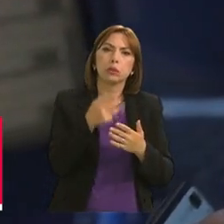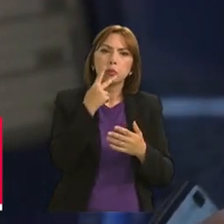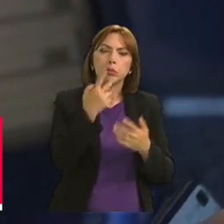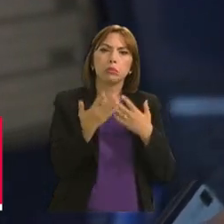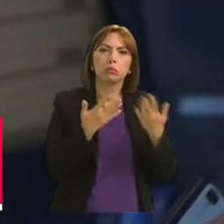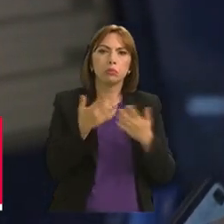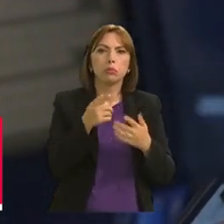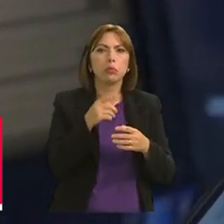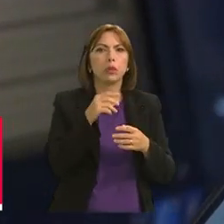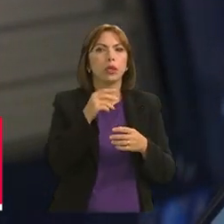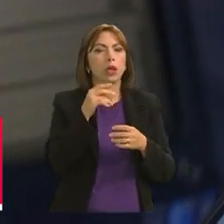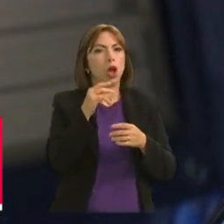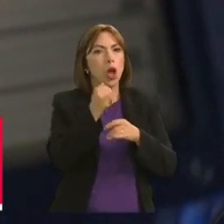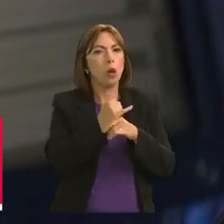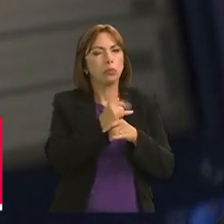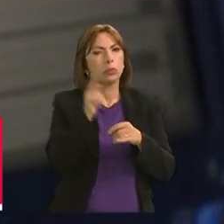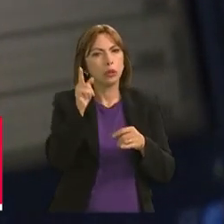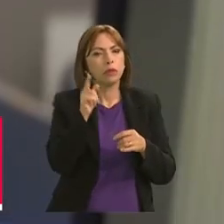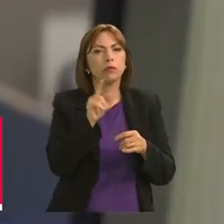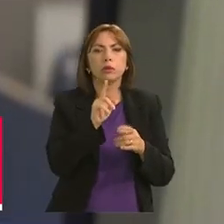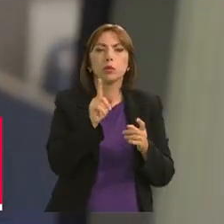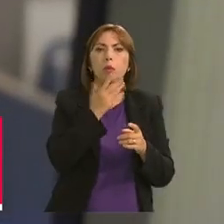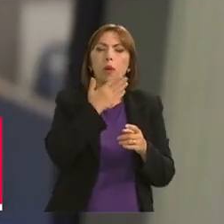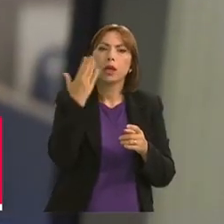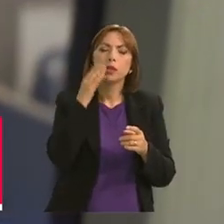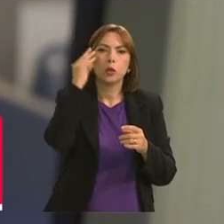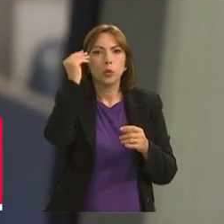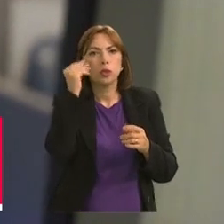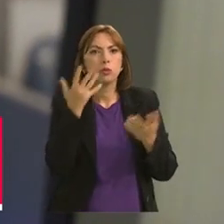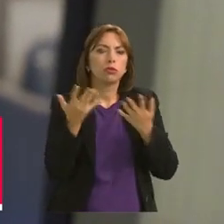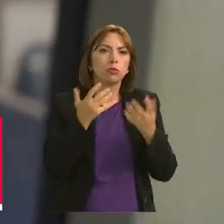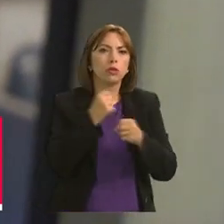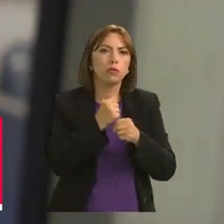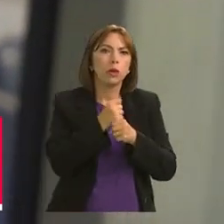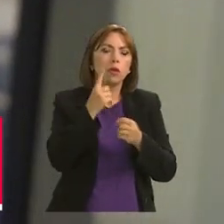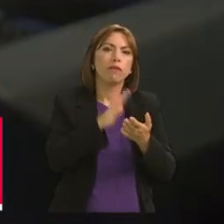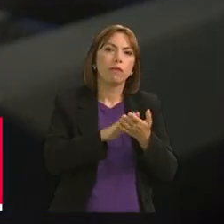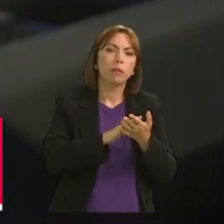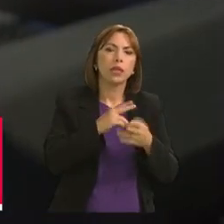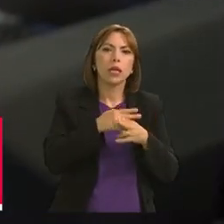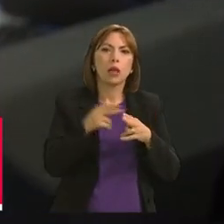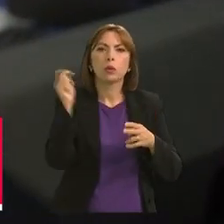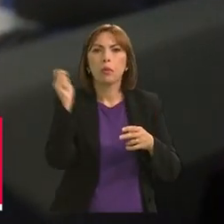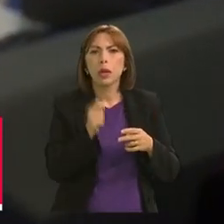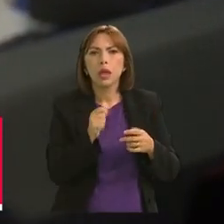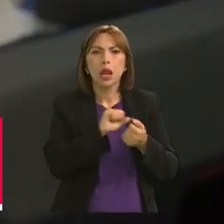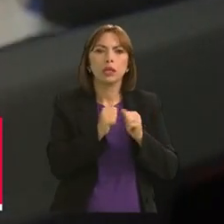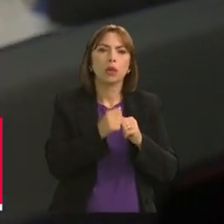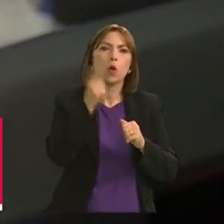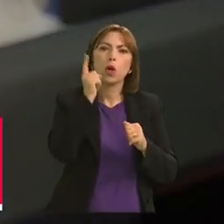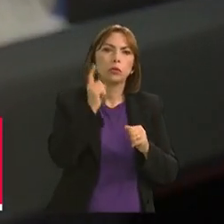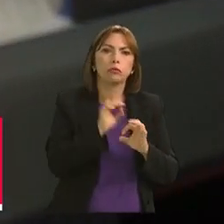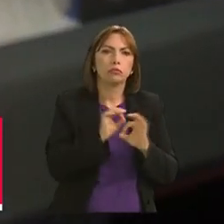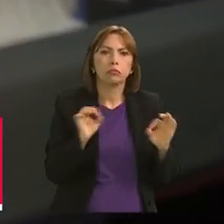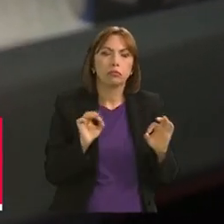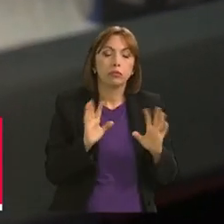aspectele sesizate de dumnealui nu existau suspiciuni de comitere a unor fapte de natură penală sau contravențională.